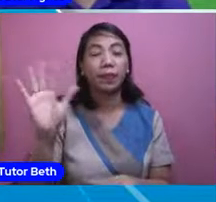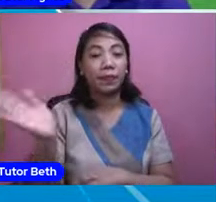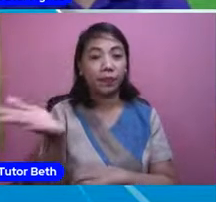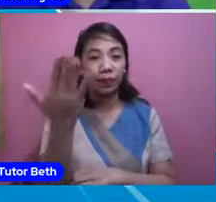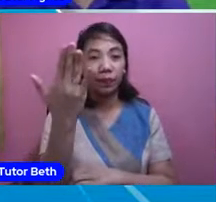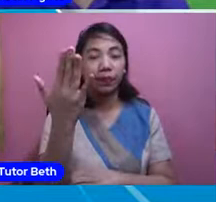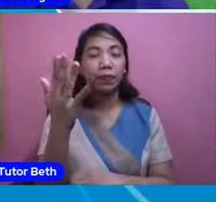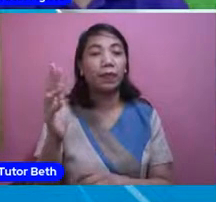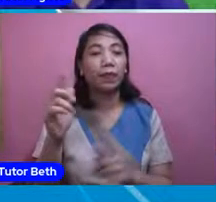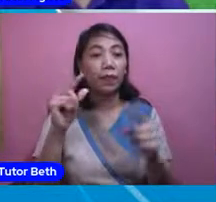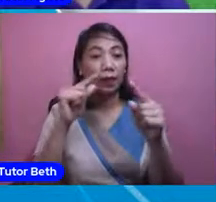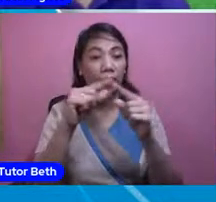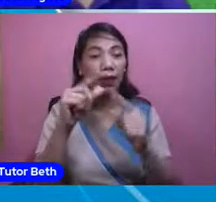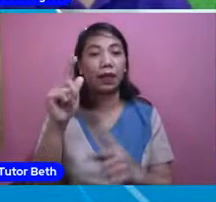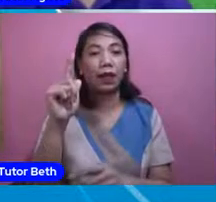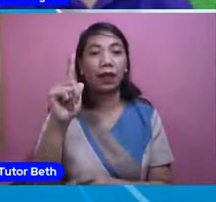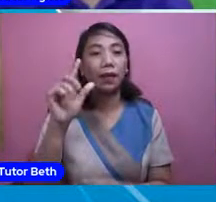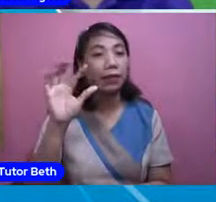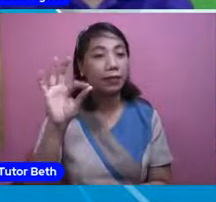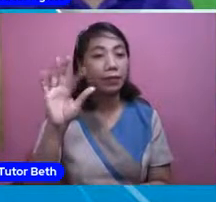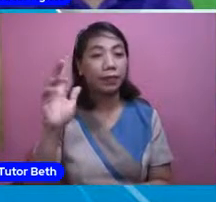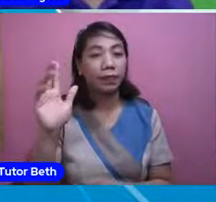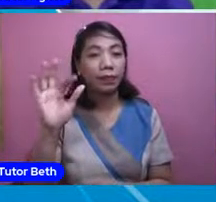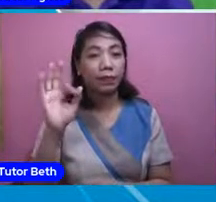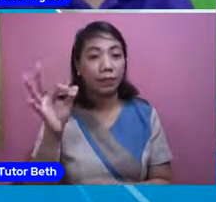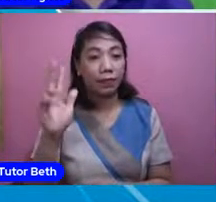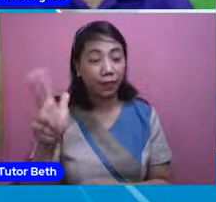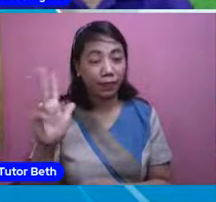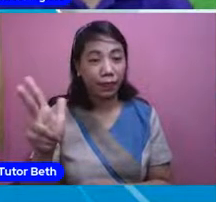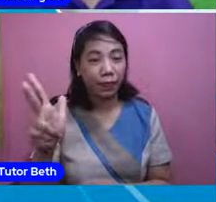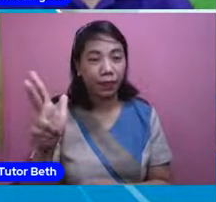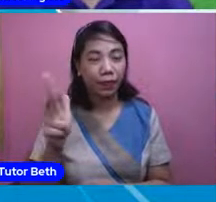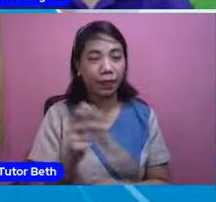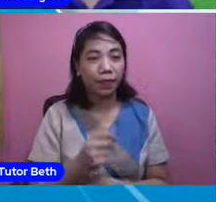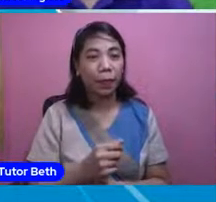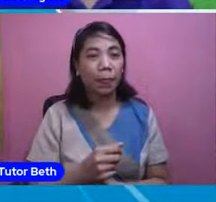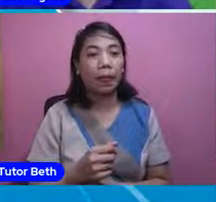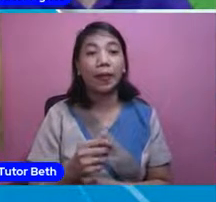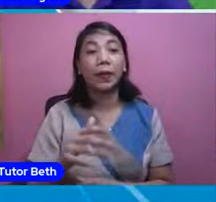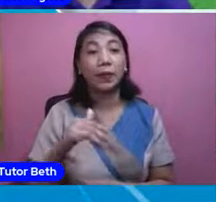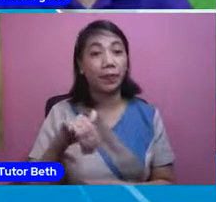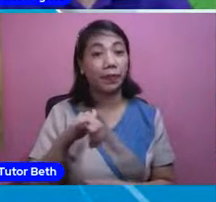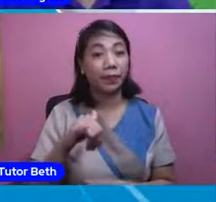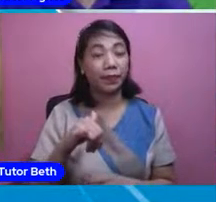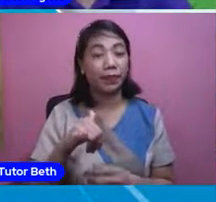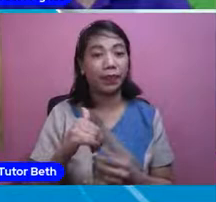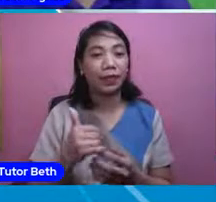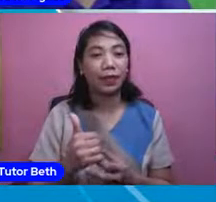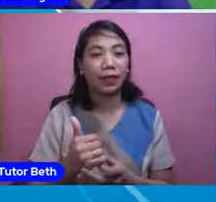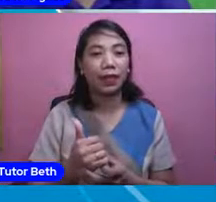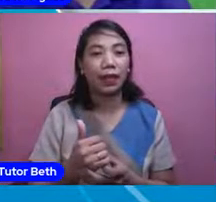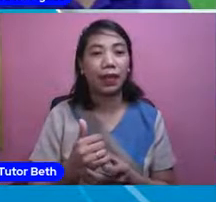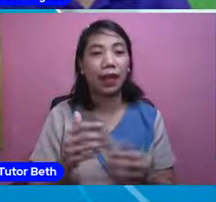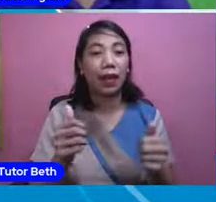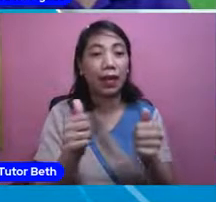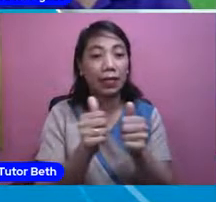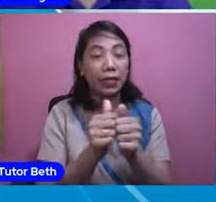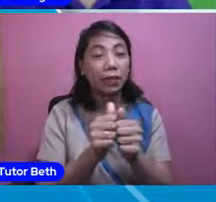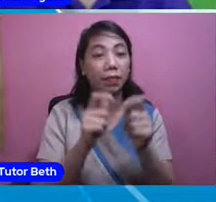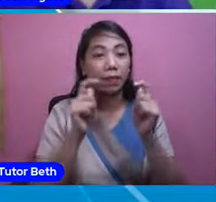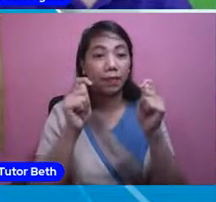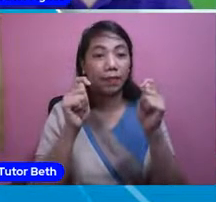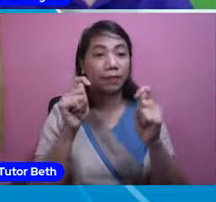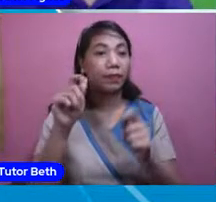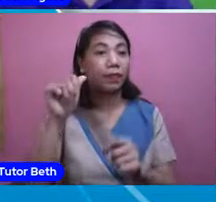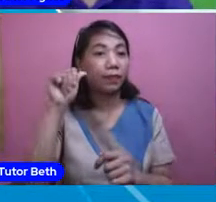.30 ng umaga. Kami pong dalawa ni Tutor Beth ang magbabahagi ng bagong kaalaman para sa inyo.